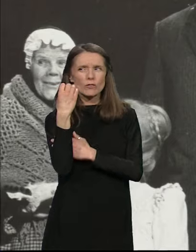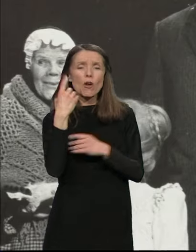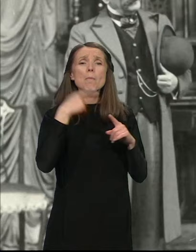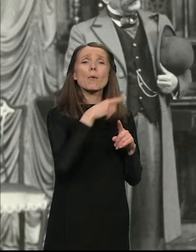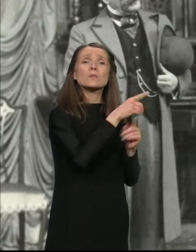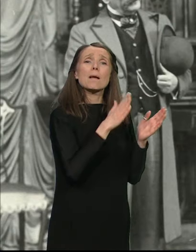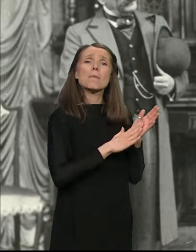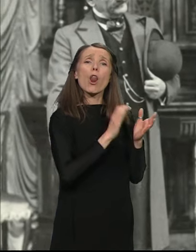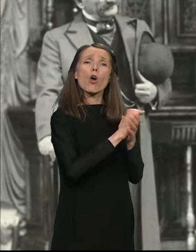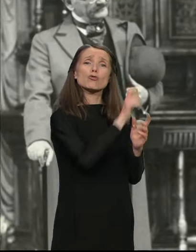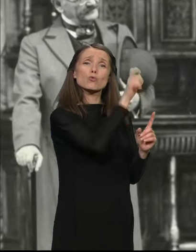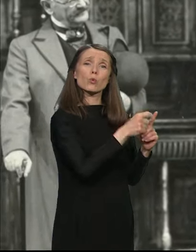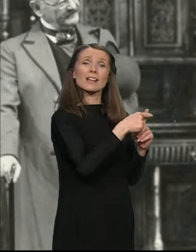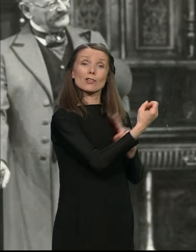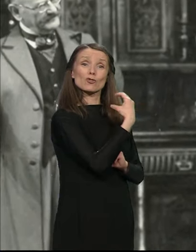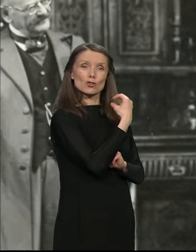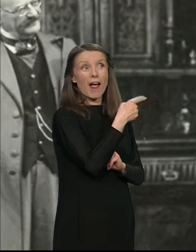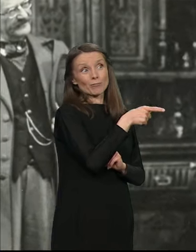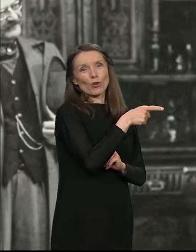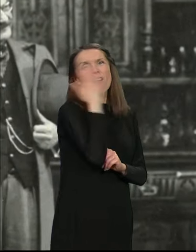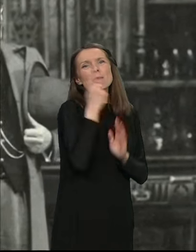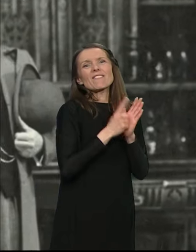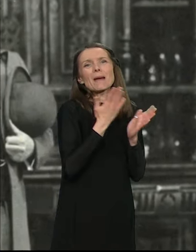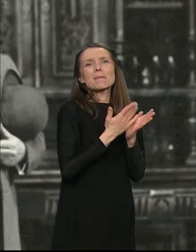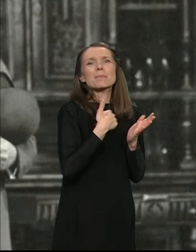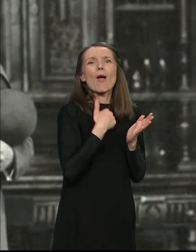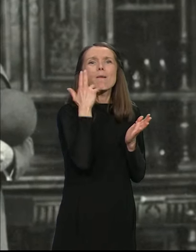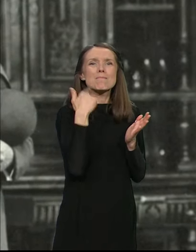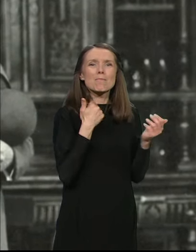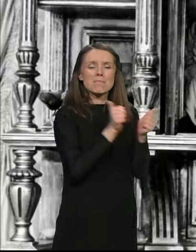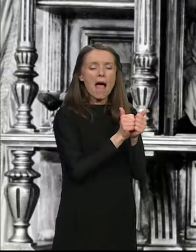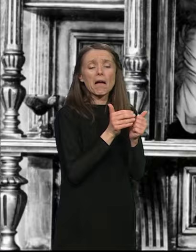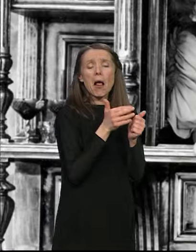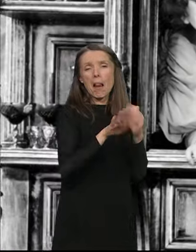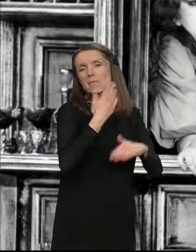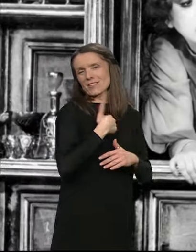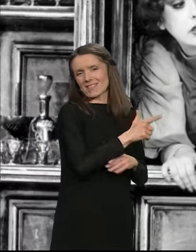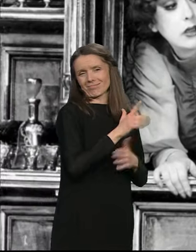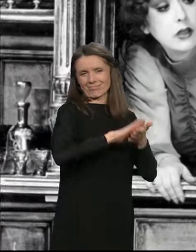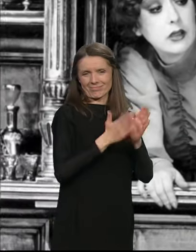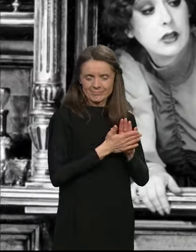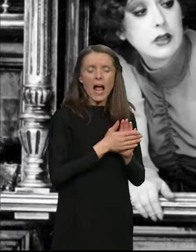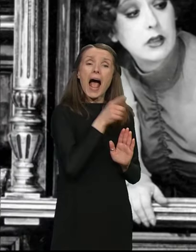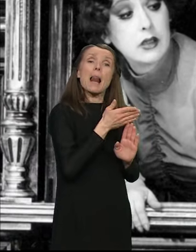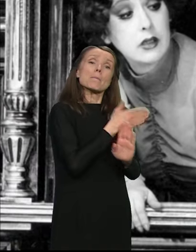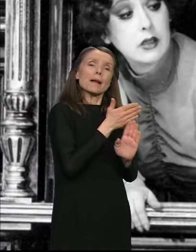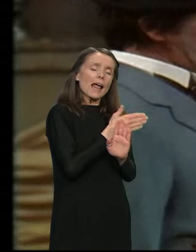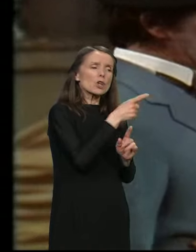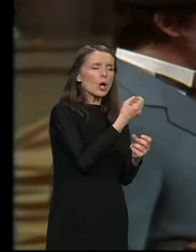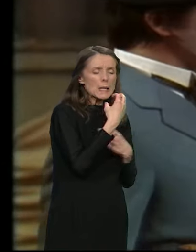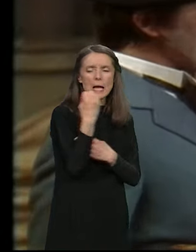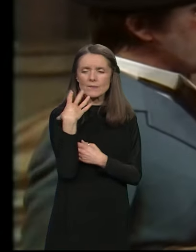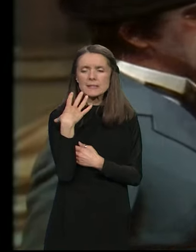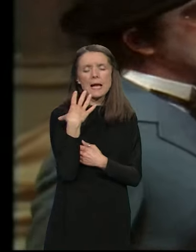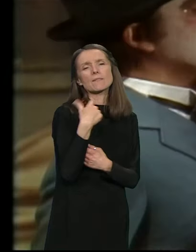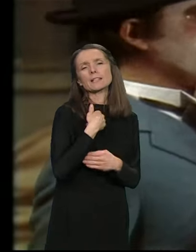Miloša Žutića, s kojim sam se tad zabavljala, ali smo se tu vrlo brzo i venčali. Ipak sam otišla u Jugoslovensku. Vladimira, ti si